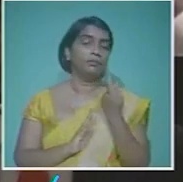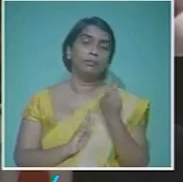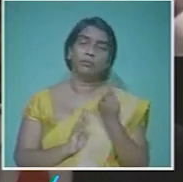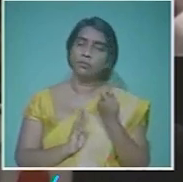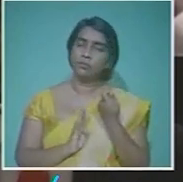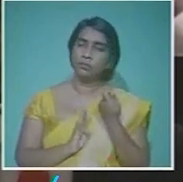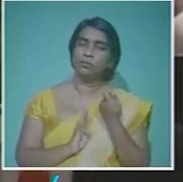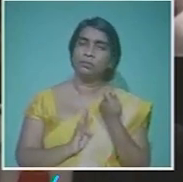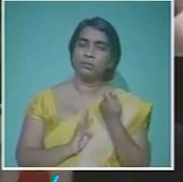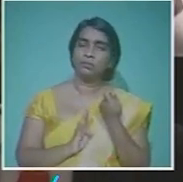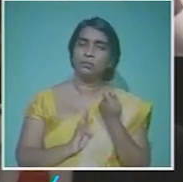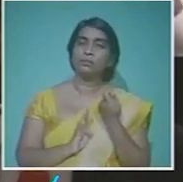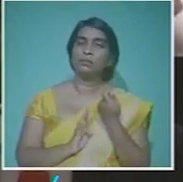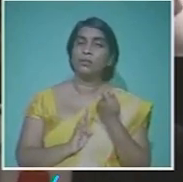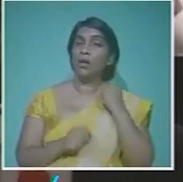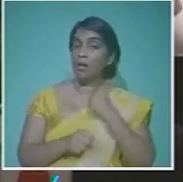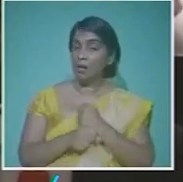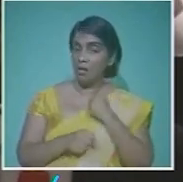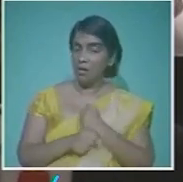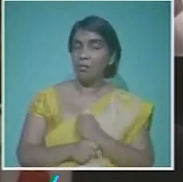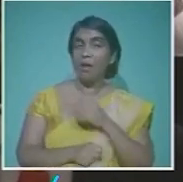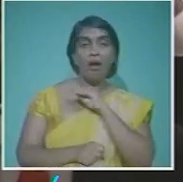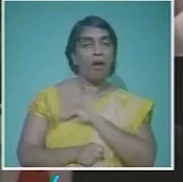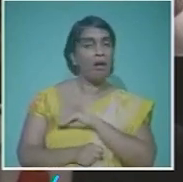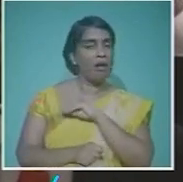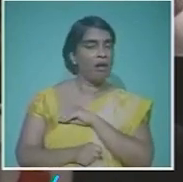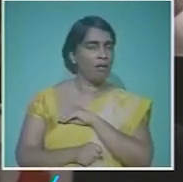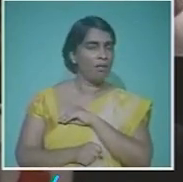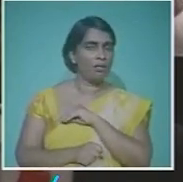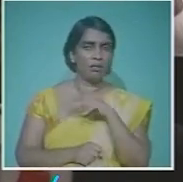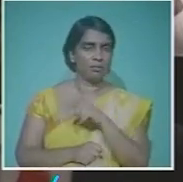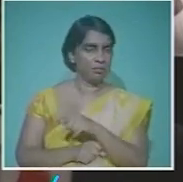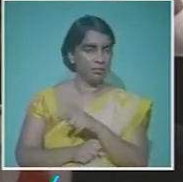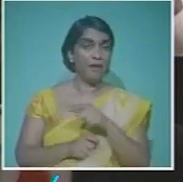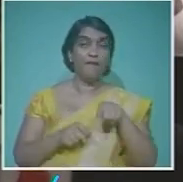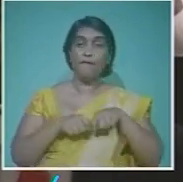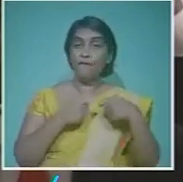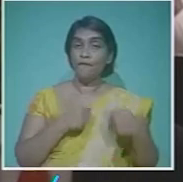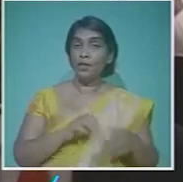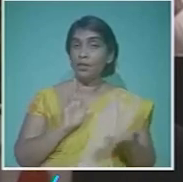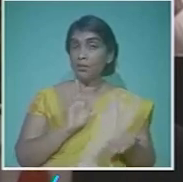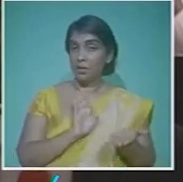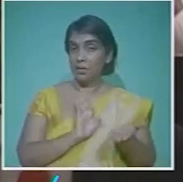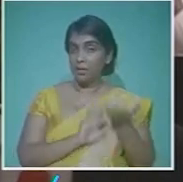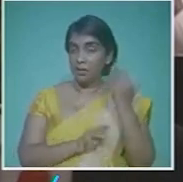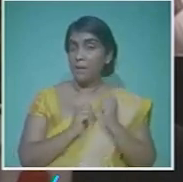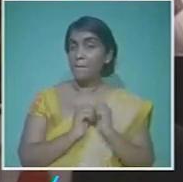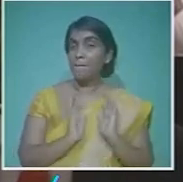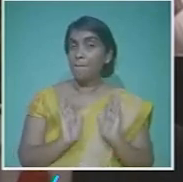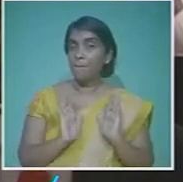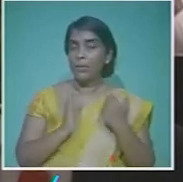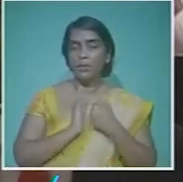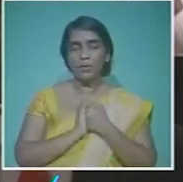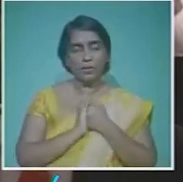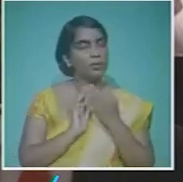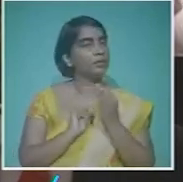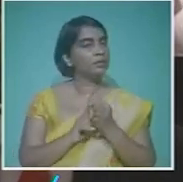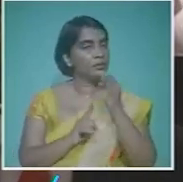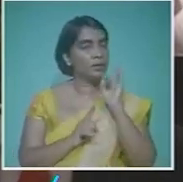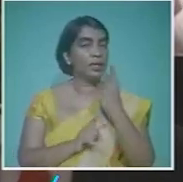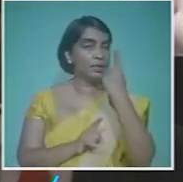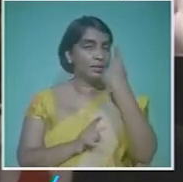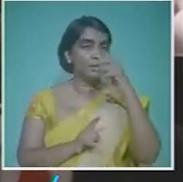ආර්ථිකය ආණ්ඩුවේ ආදායමට වඩා වියදම් වැඩිවීම පටන් ගත්තේ ගරු සභාපතිතුමනි